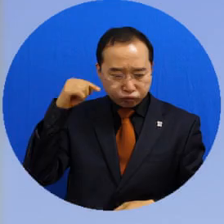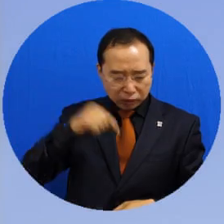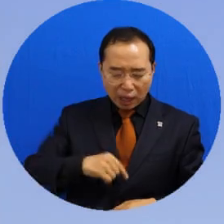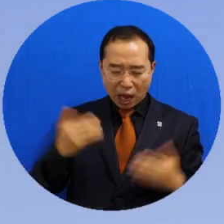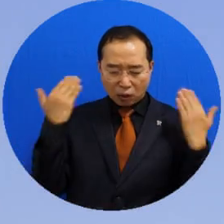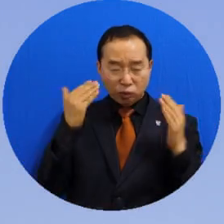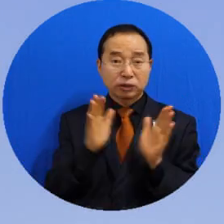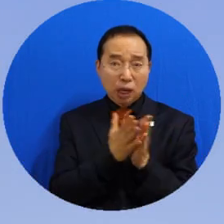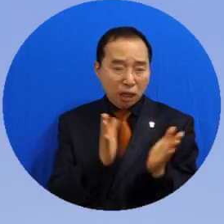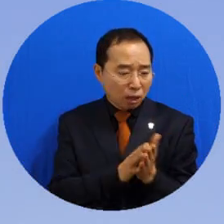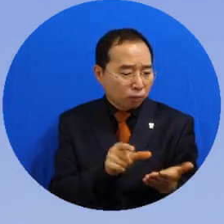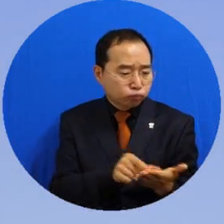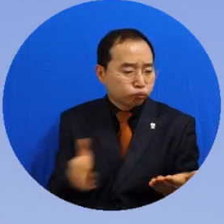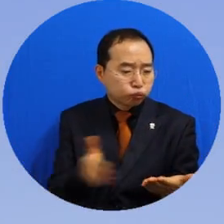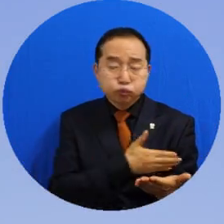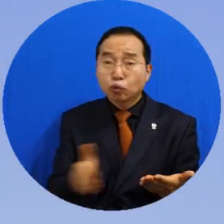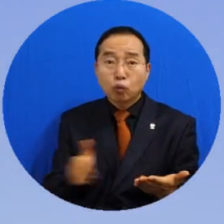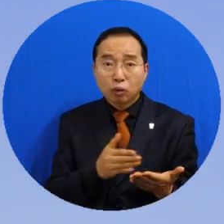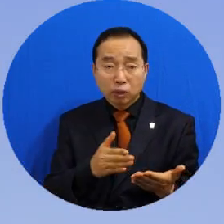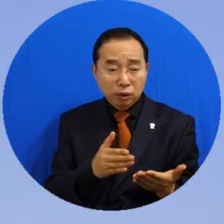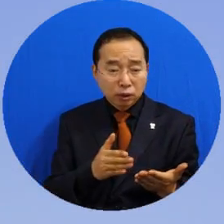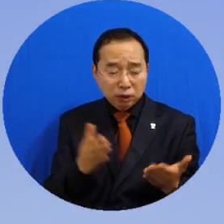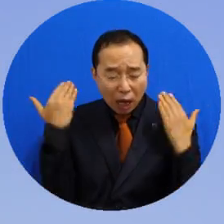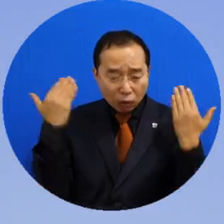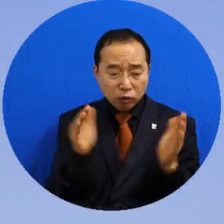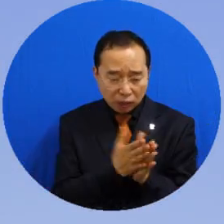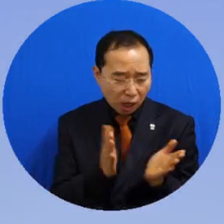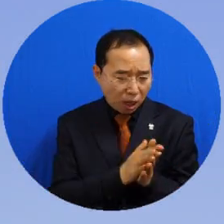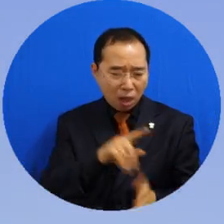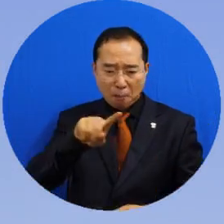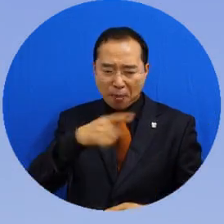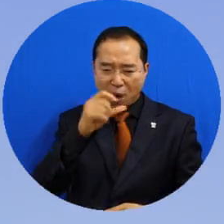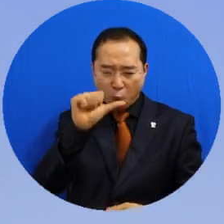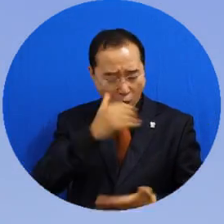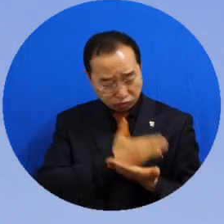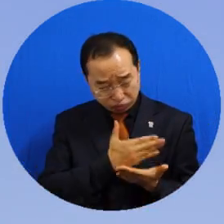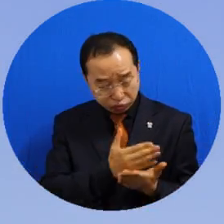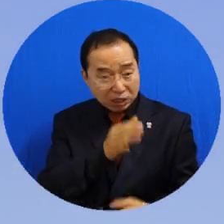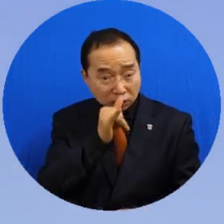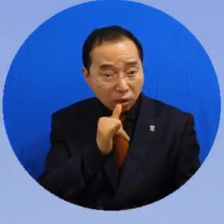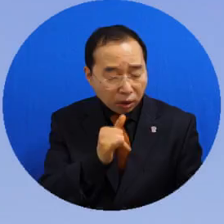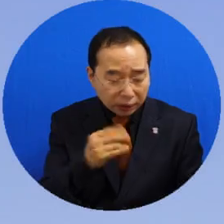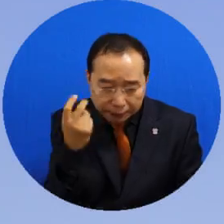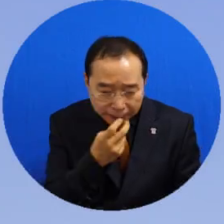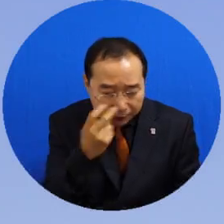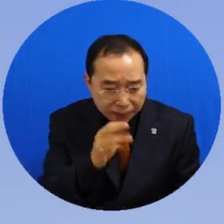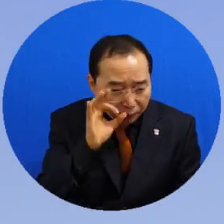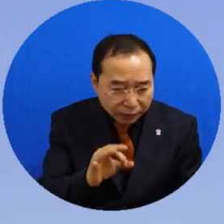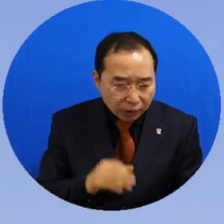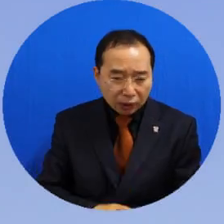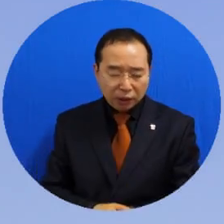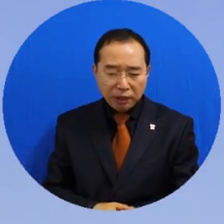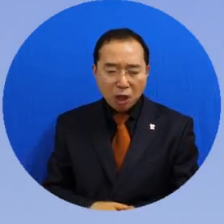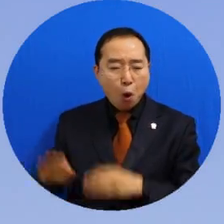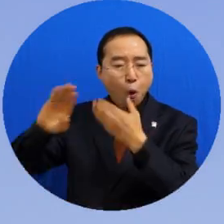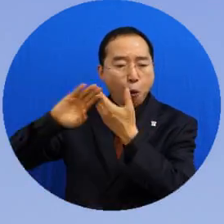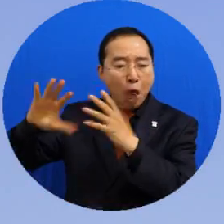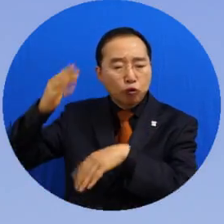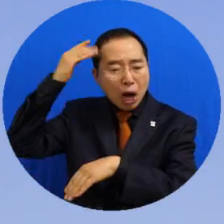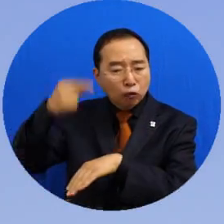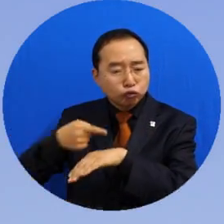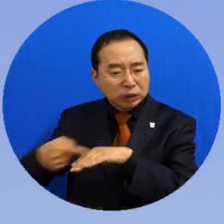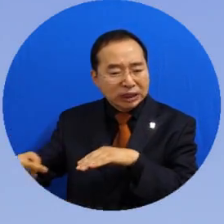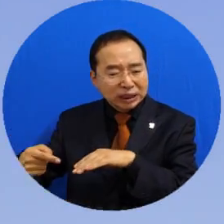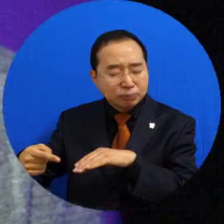105개의 교과서가 있었는데 그거를 재외동포재단이라는 외교부 산하에서 조사를 해봤는데 재외동포라는 단어가 한